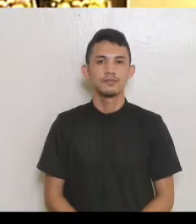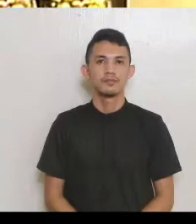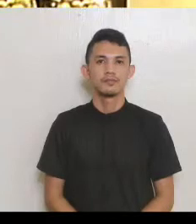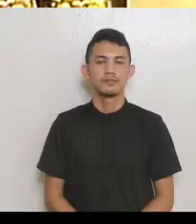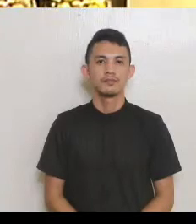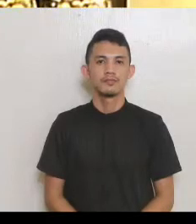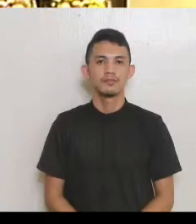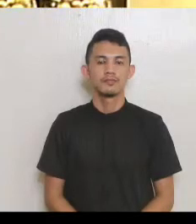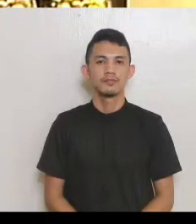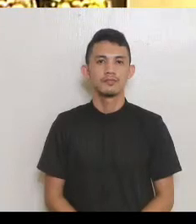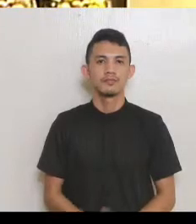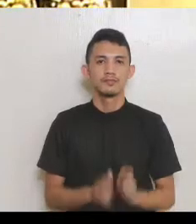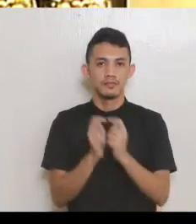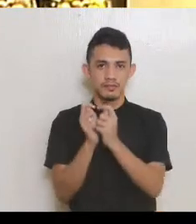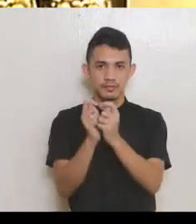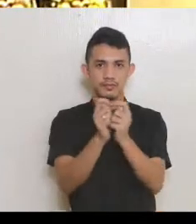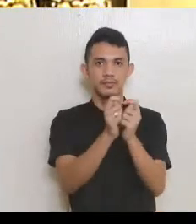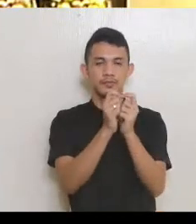Magdungan,